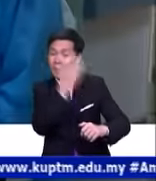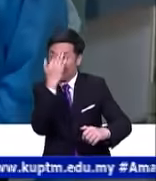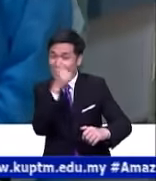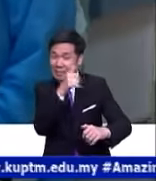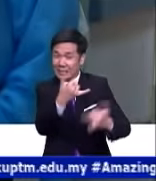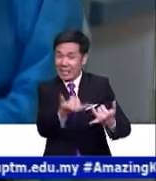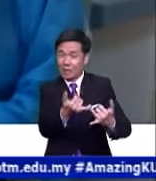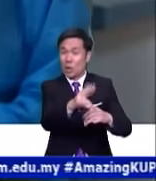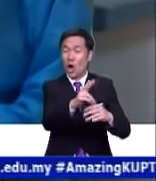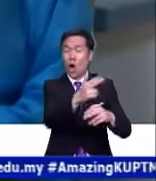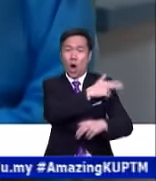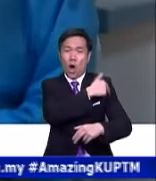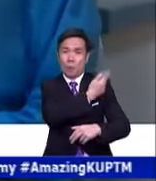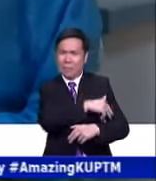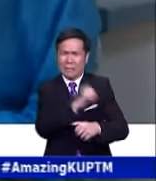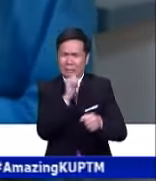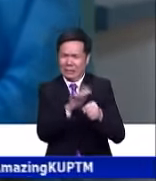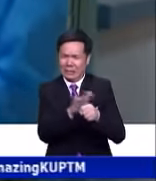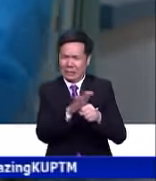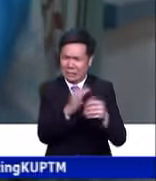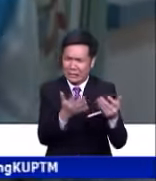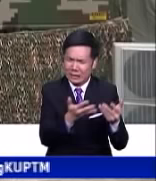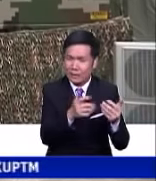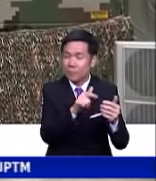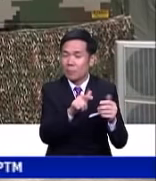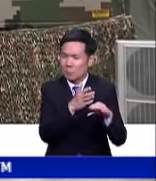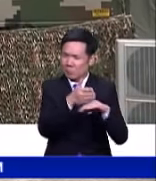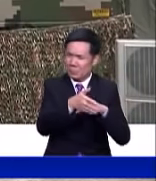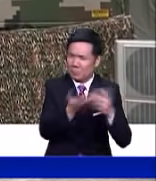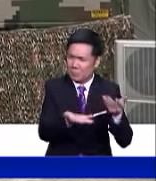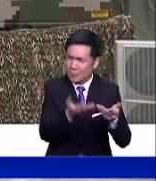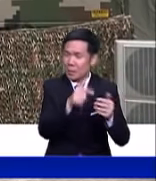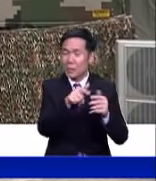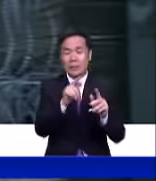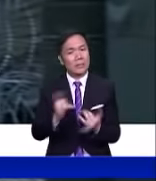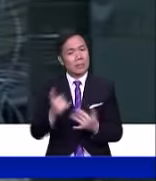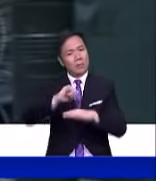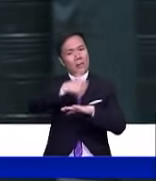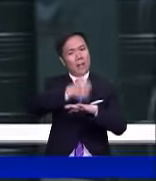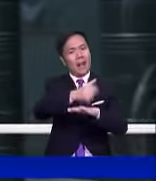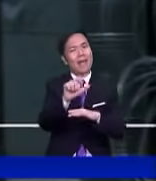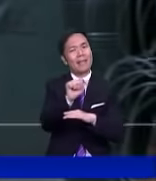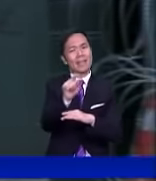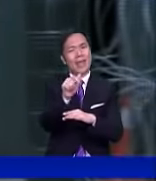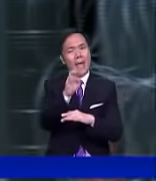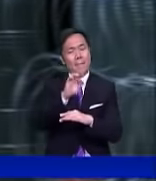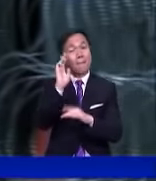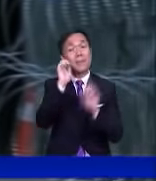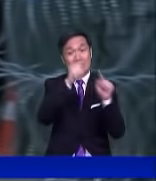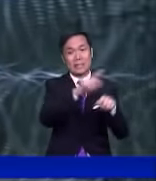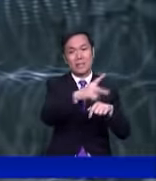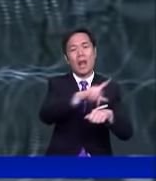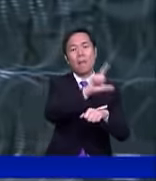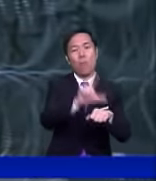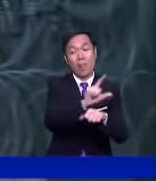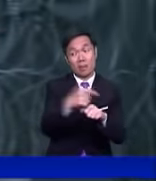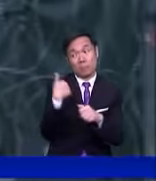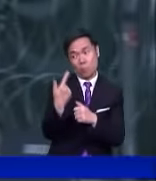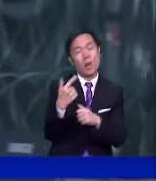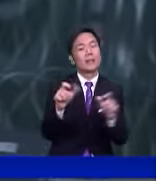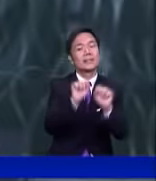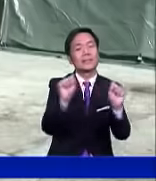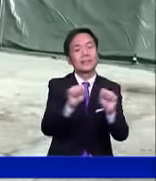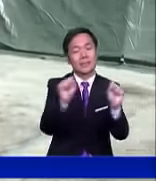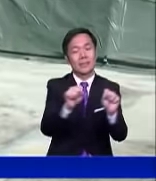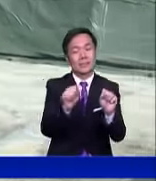hospital sedia ada berada pada tahap kritikal. Untuk itu, pasukan teknikal ATM akan digerakkan ke Labuan pada Selasa ini dan